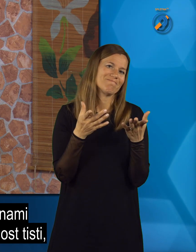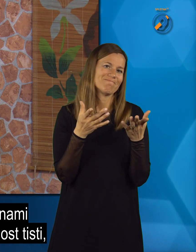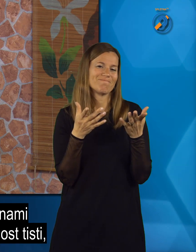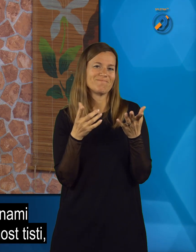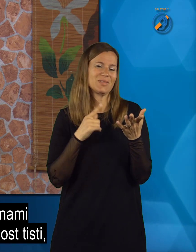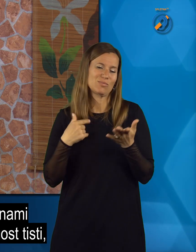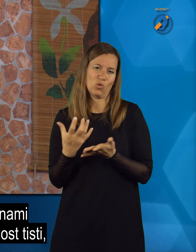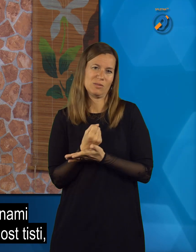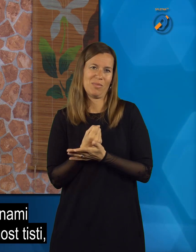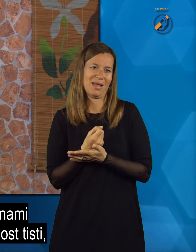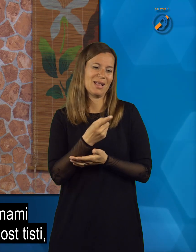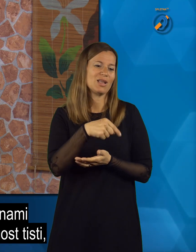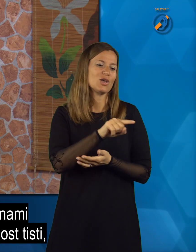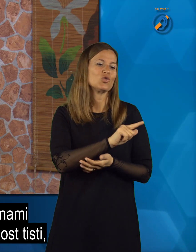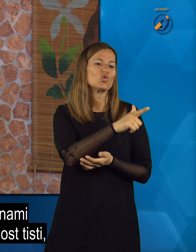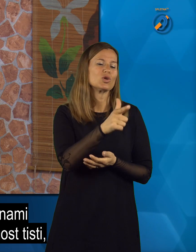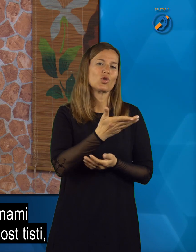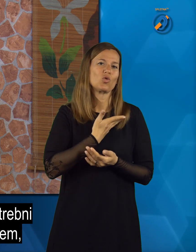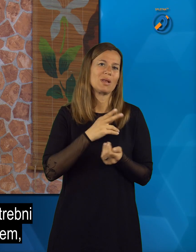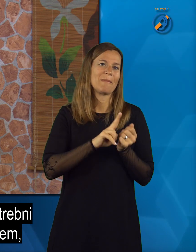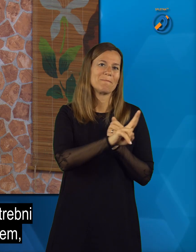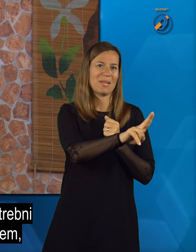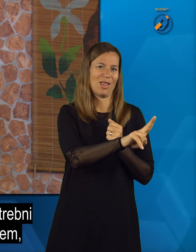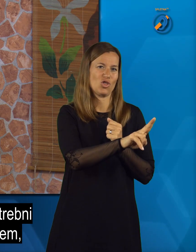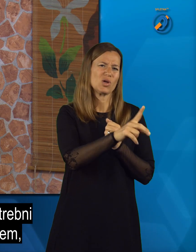dobili prednost, ko so bolj